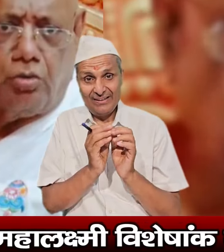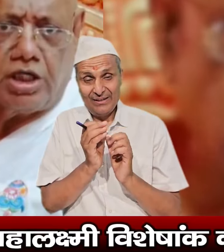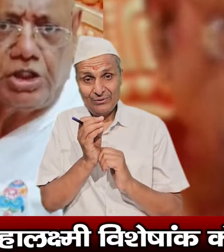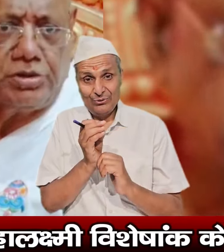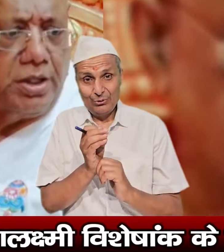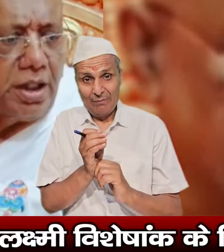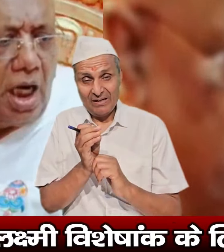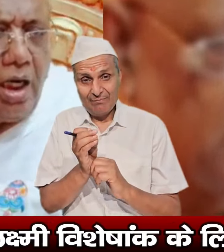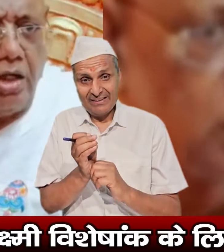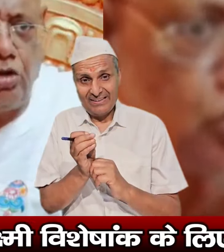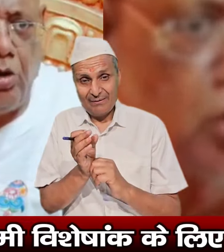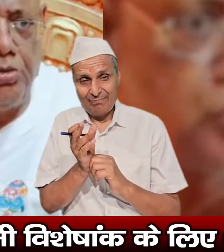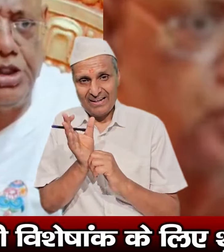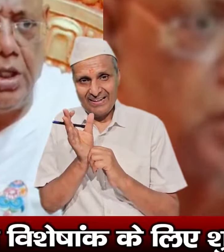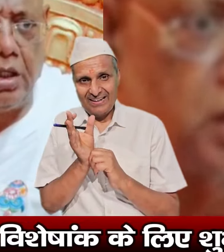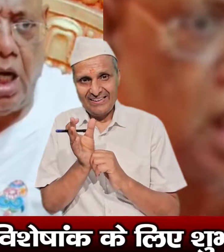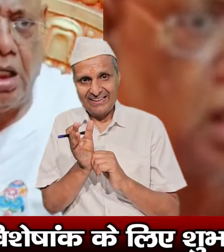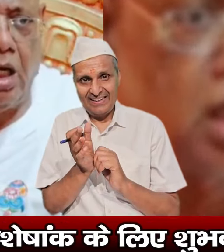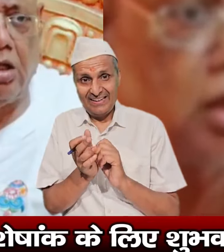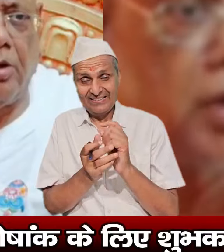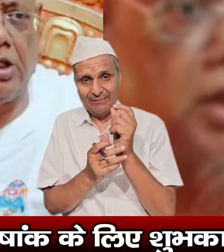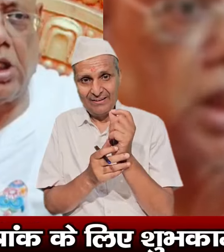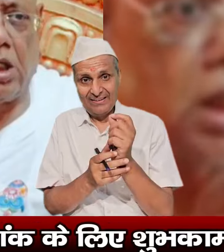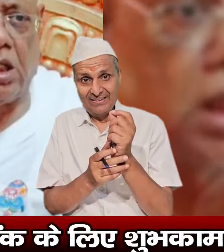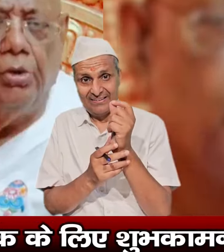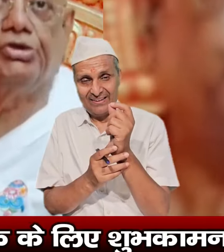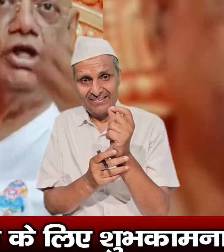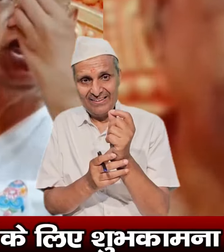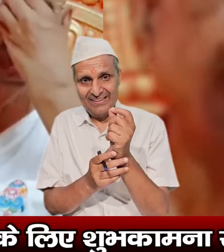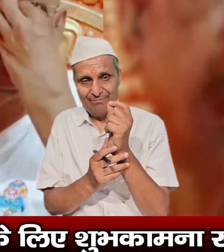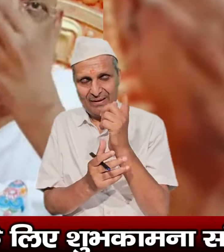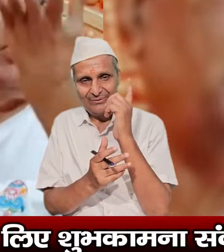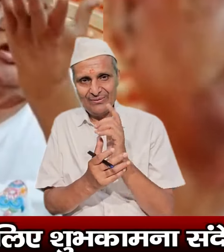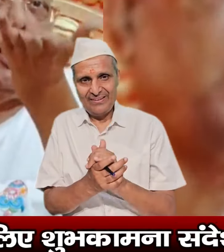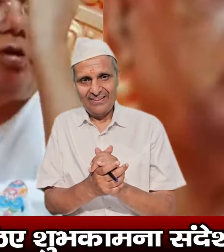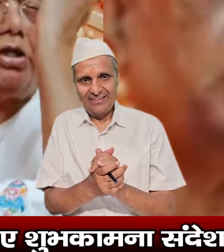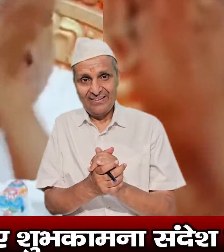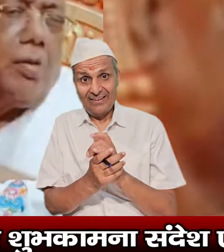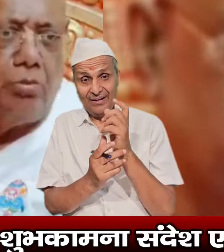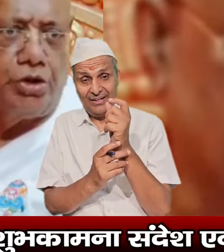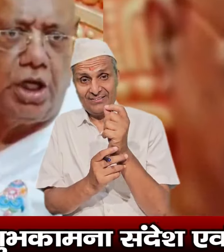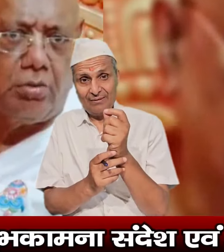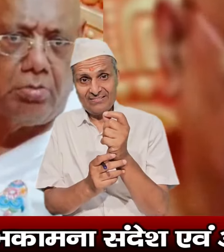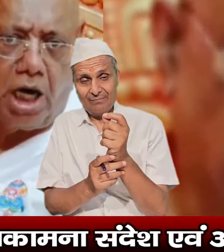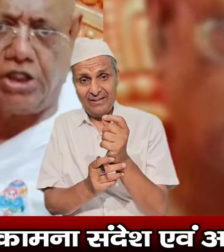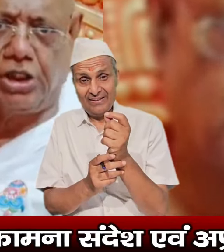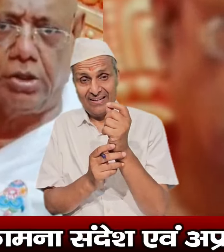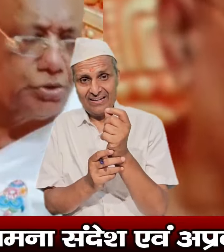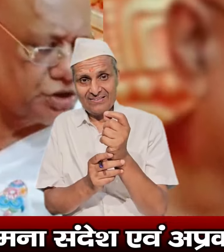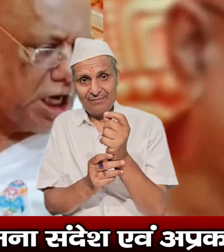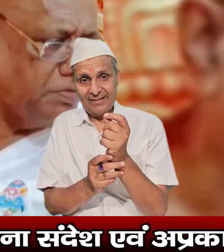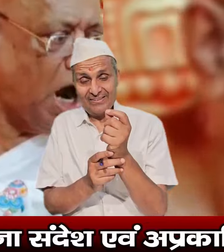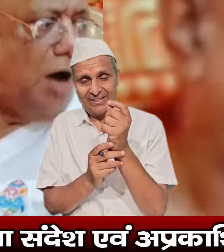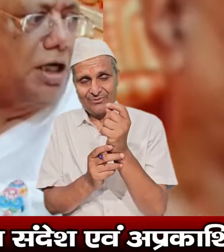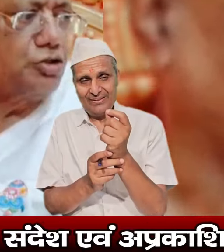हमें दूध में पड़ी मक्खी की तरह बाहर निकाल दिया जाता है जब टिकट देने की बात होती है खरी खरी समाज के सामने क्या